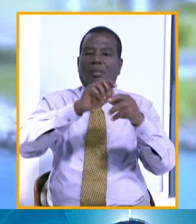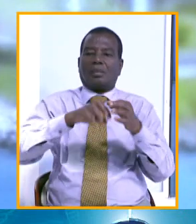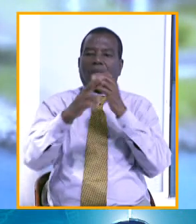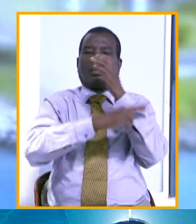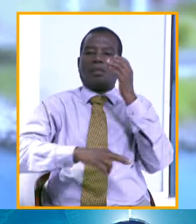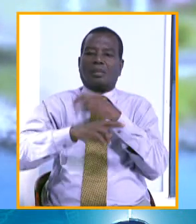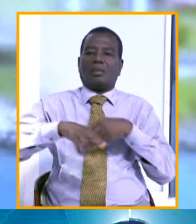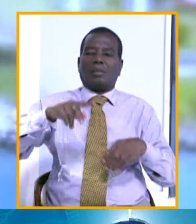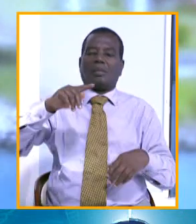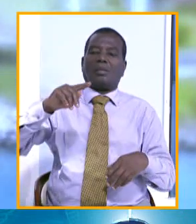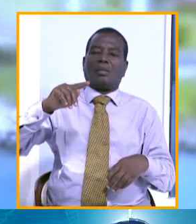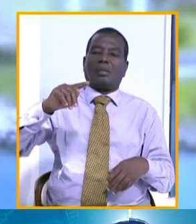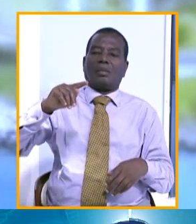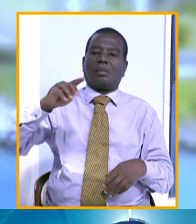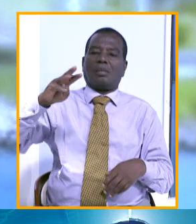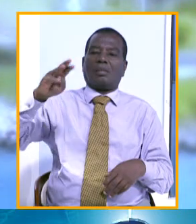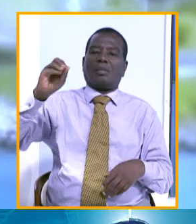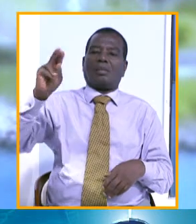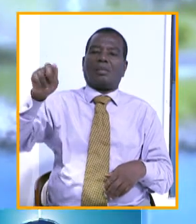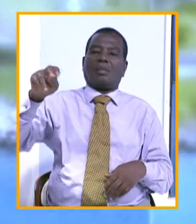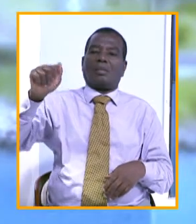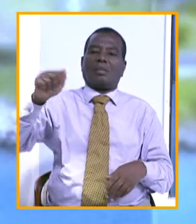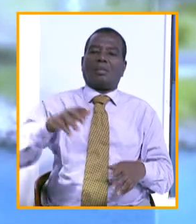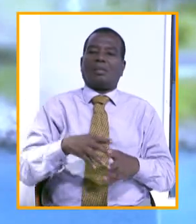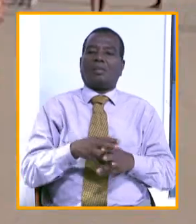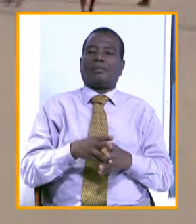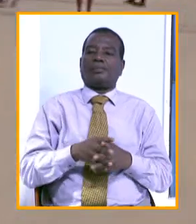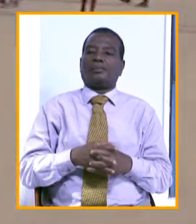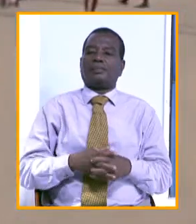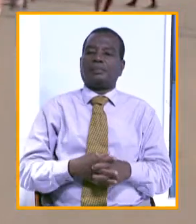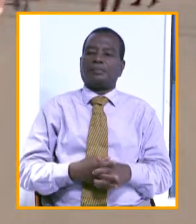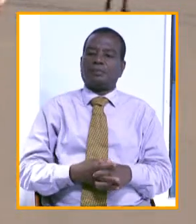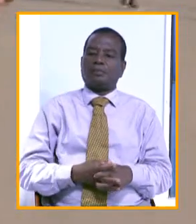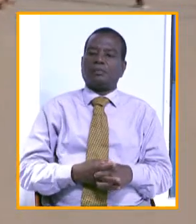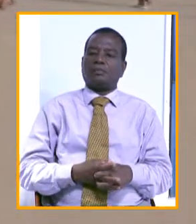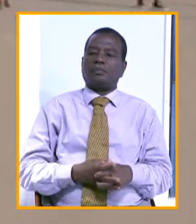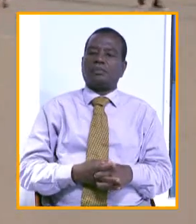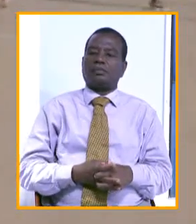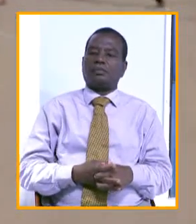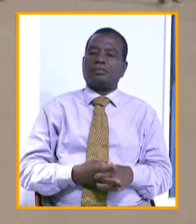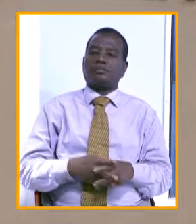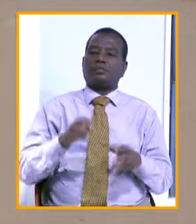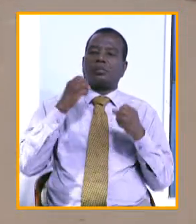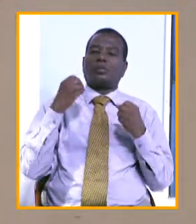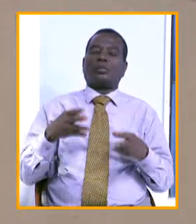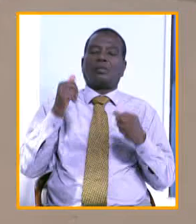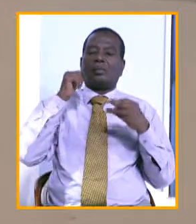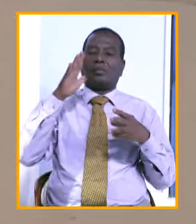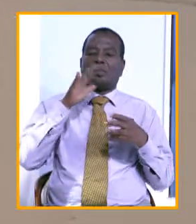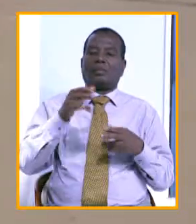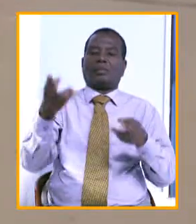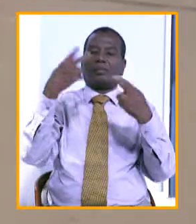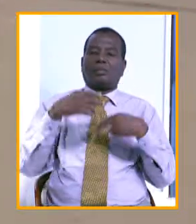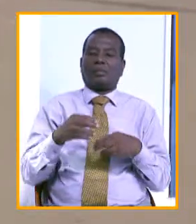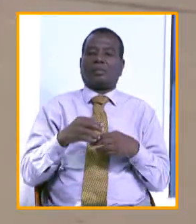région du Bounkani. Les détails, Herman Niamien. Elles sont des milliers de femmes venues des quatre coins de